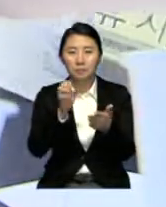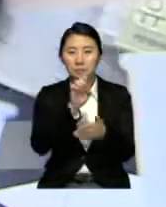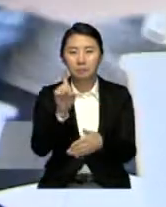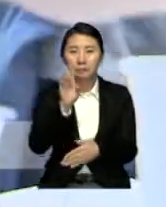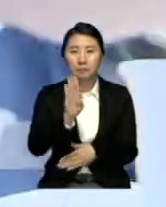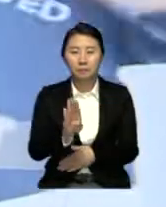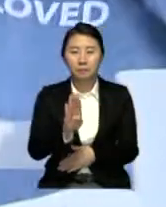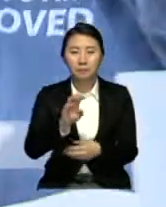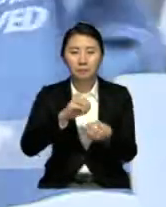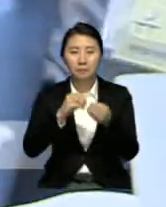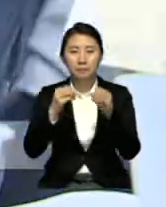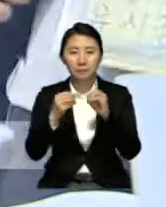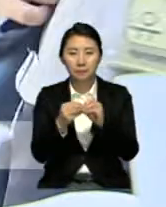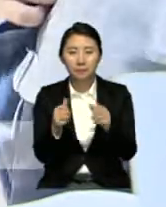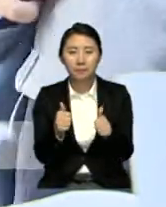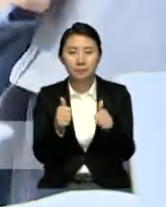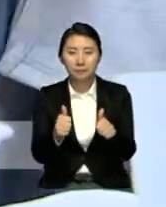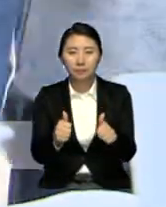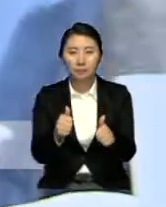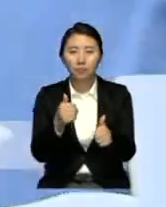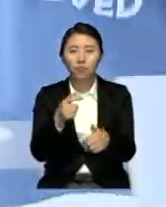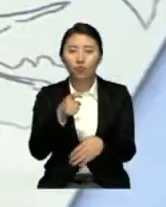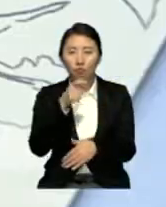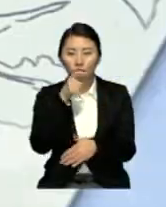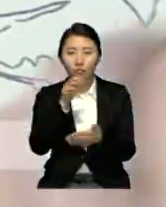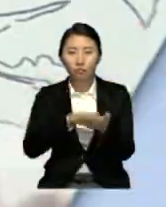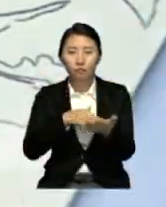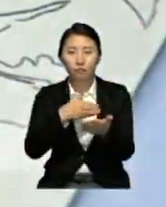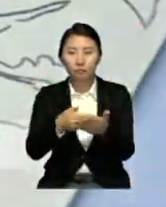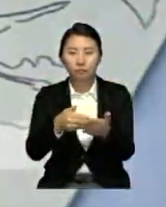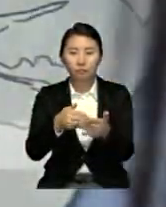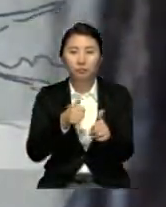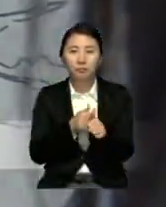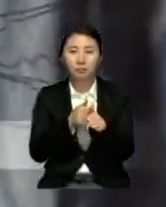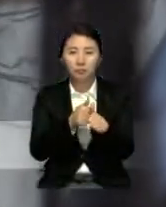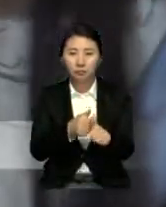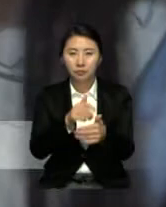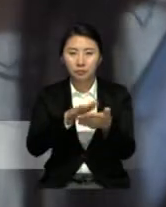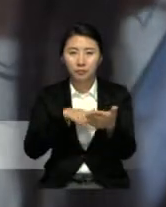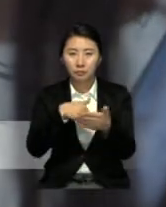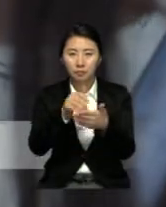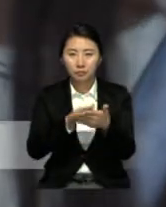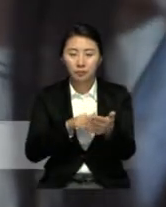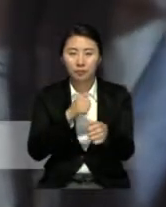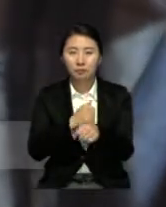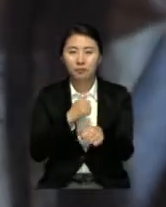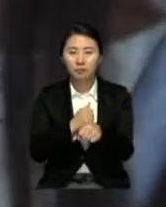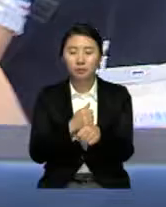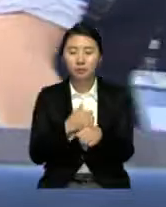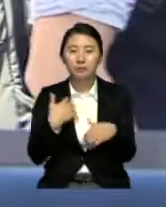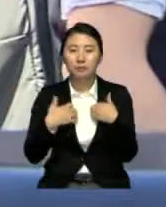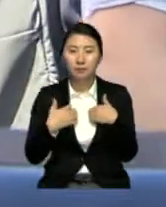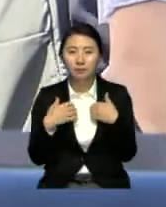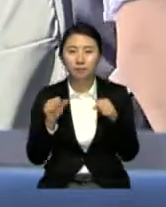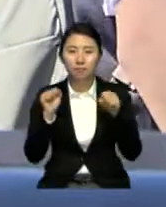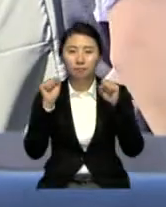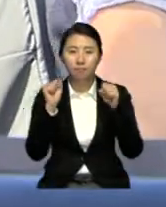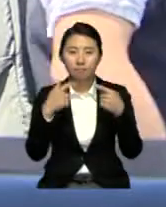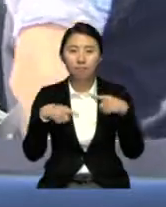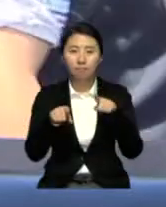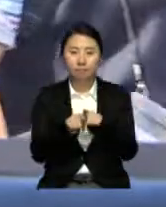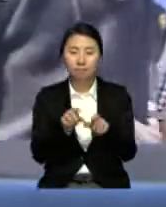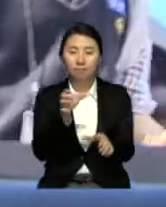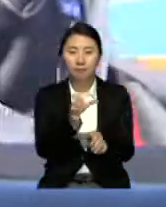팝아트에 열중인 아이들. 신중하게 물감을 묻히고 선을 따라 색칠을 합니다. 오락과 스포츠가 결합한